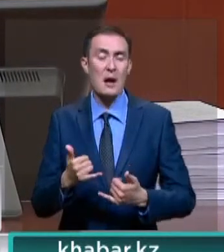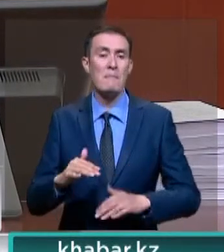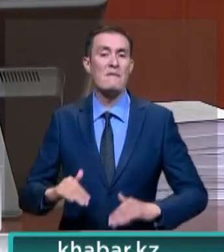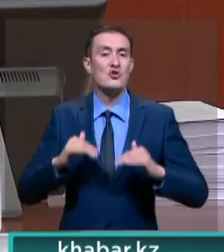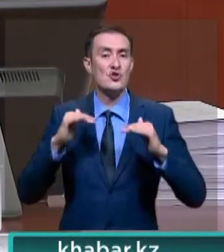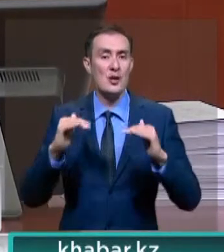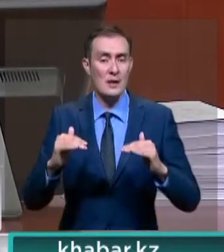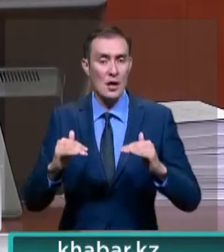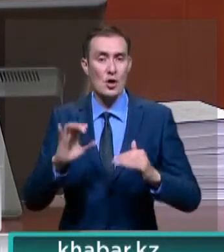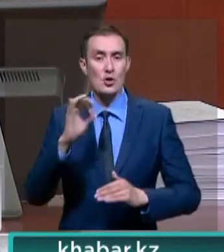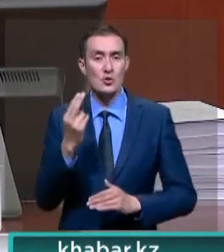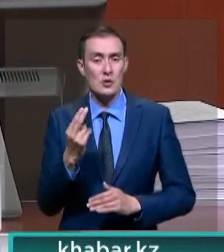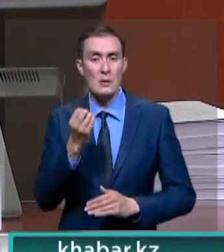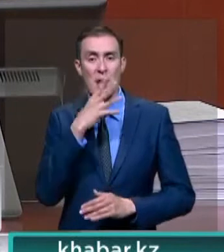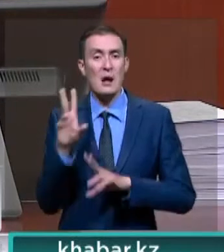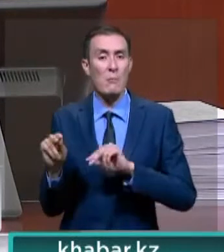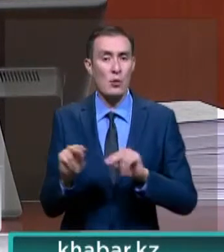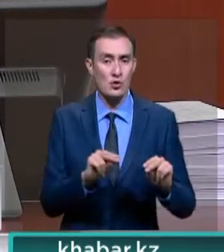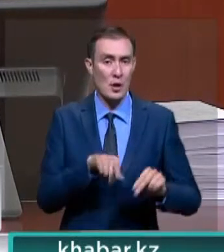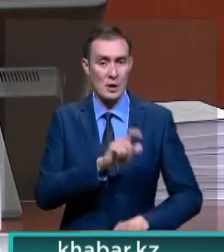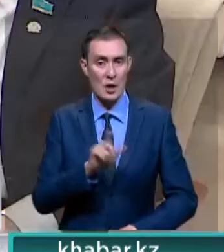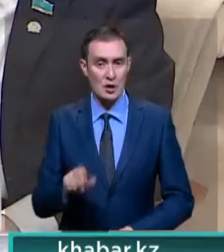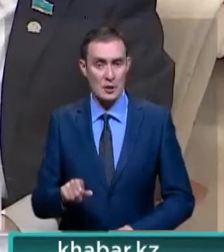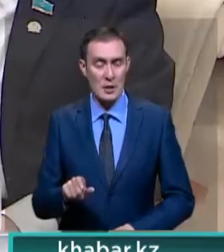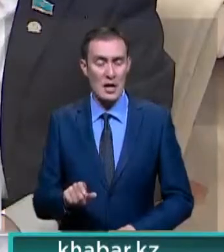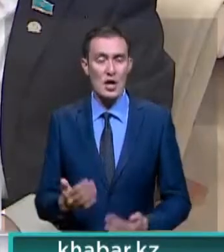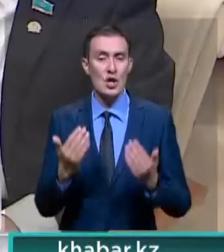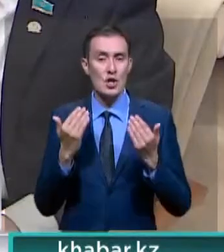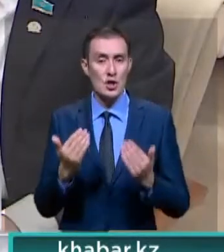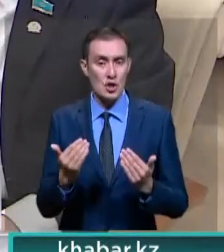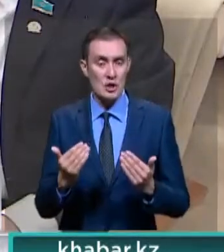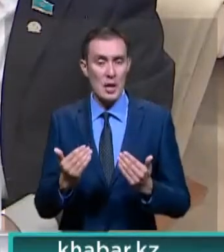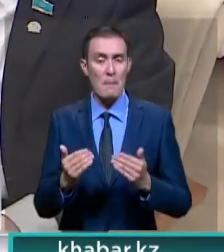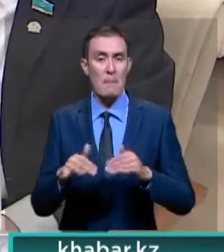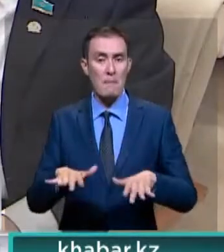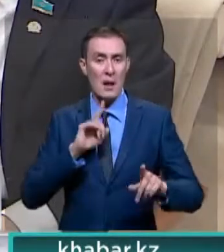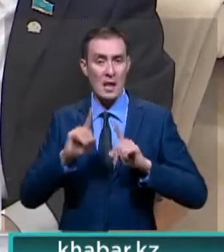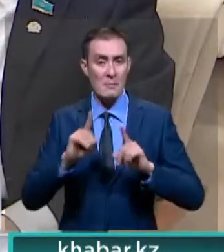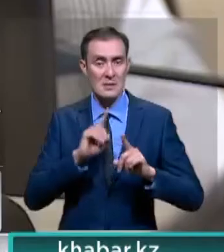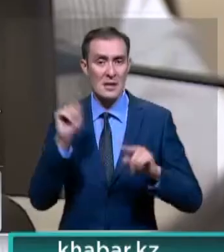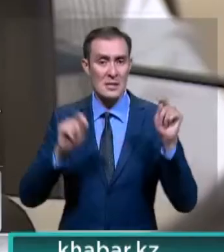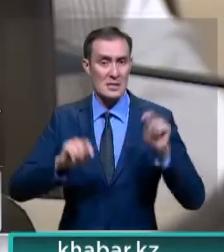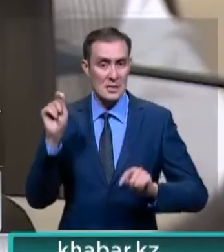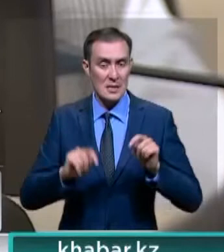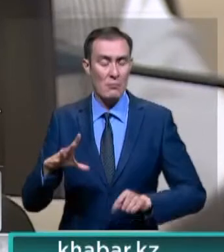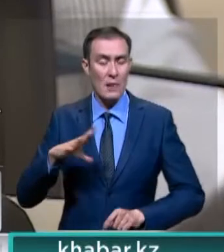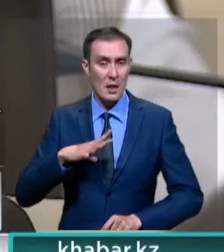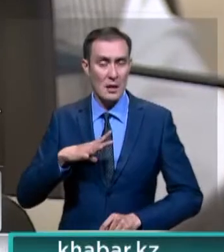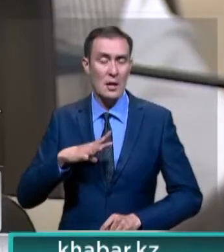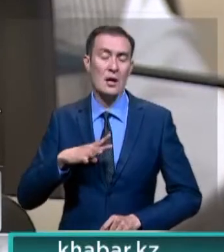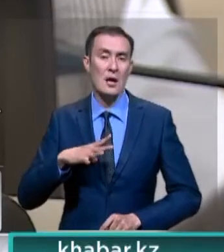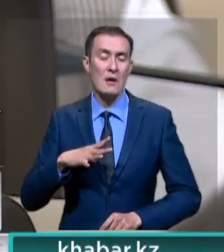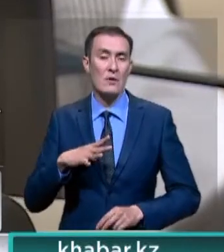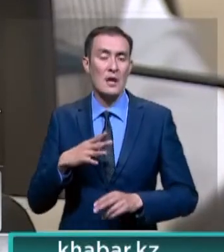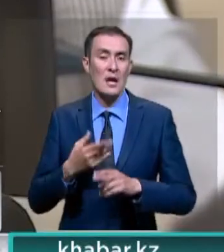повышение социального благополучия казахстанцев. Нынешняя парламентская сессия, можно сказать, стала